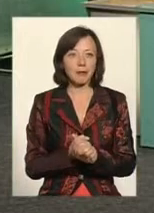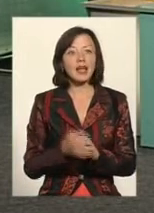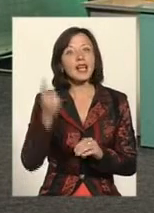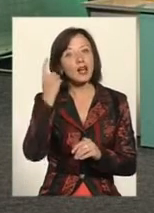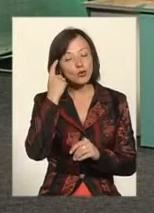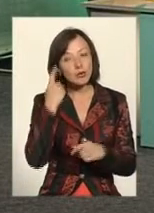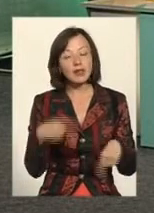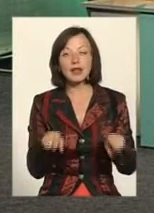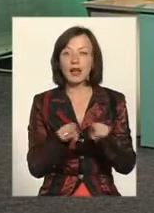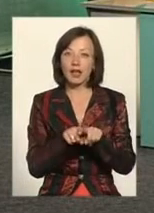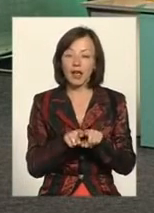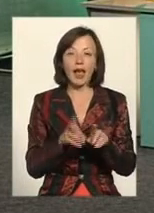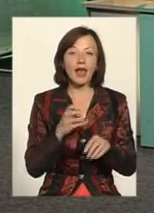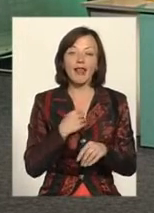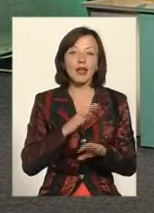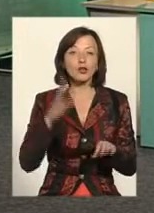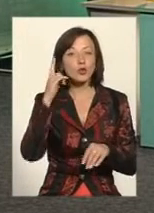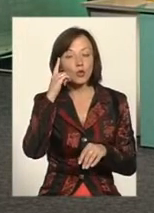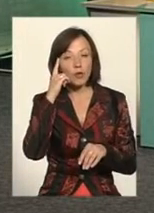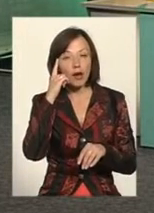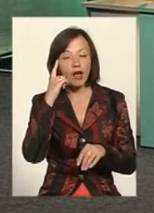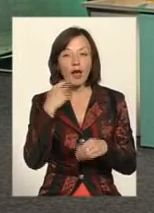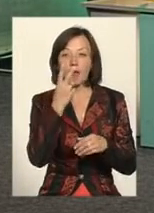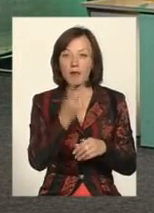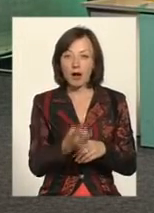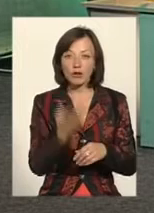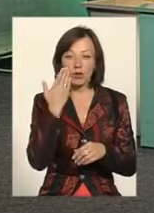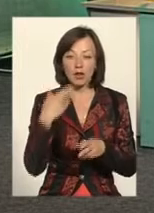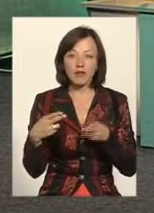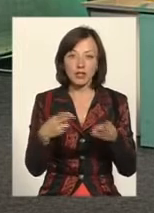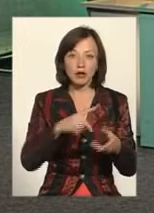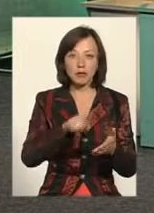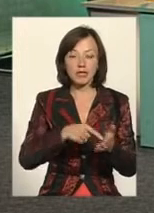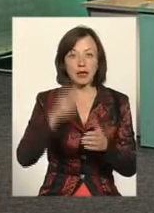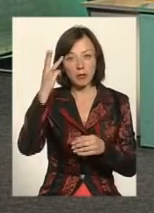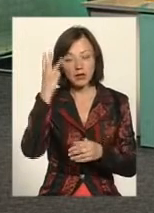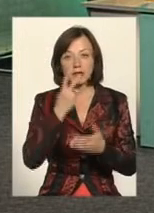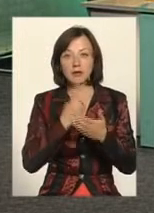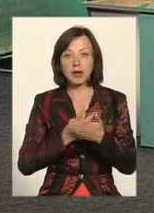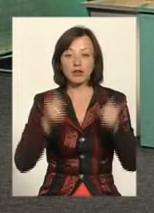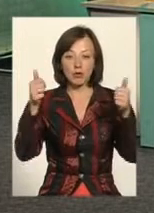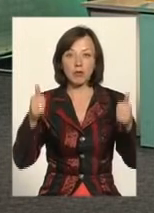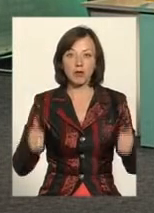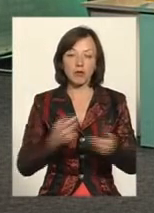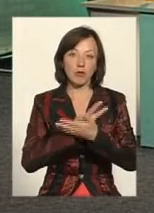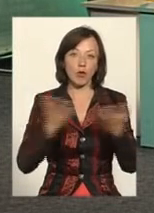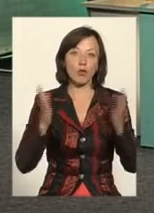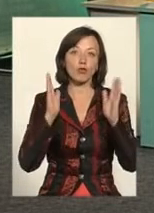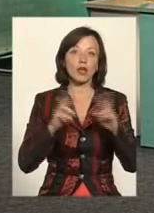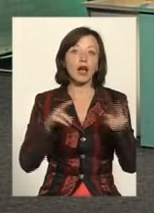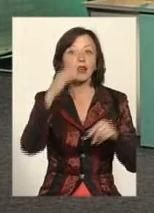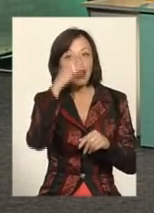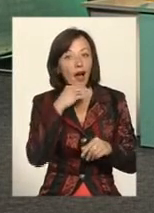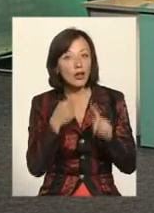я думаю наступне. Я не думаю, вже тут думати нема що. Я бачу, коли я виїжджаю в місто Хмельницький, я бачу білборди. Один пише, буду як